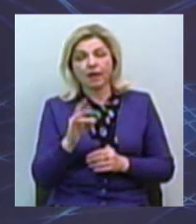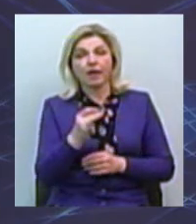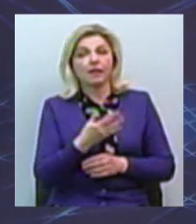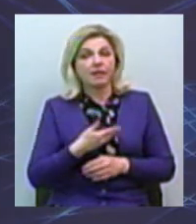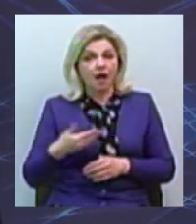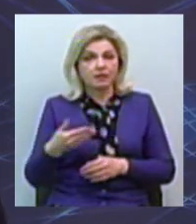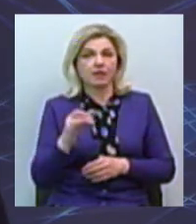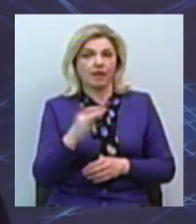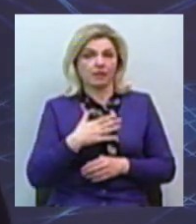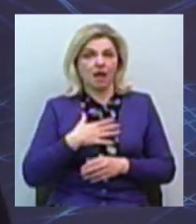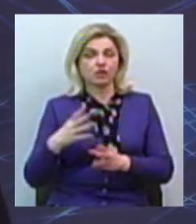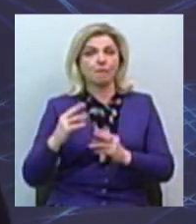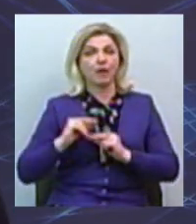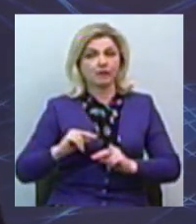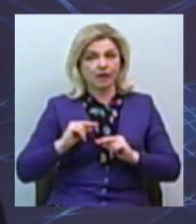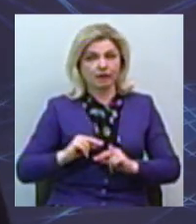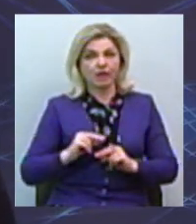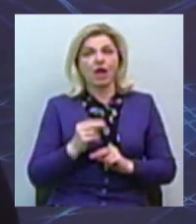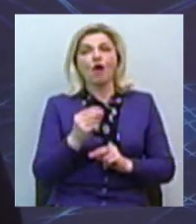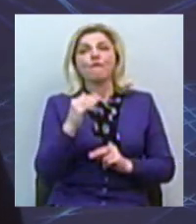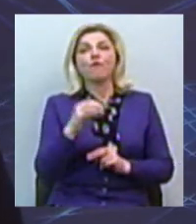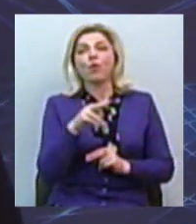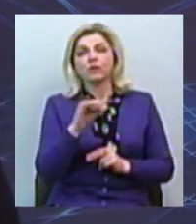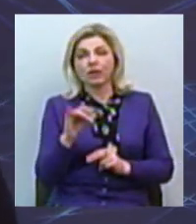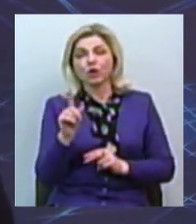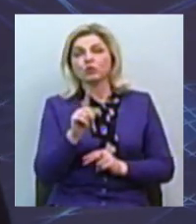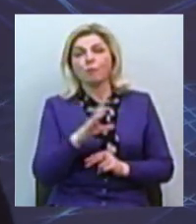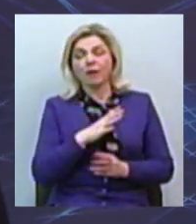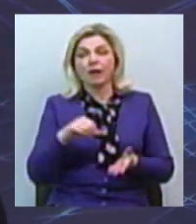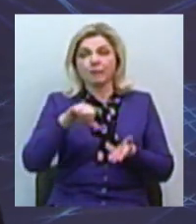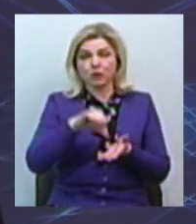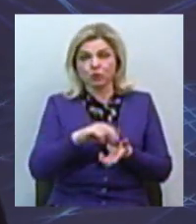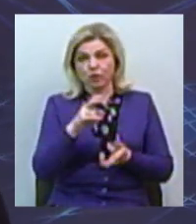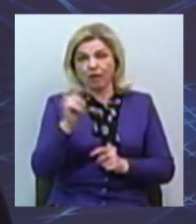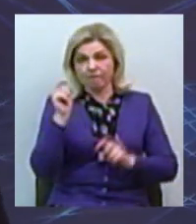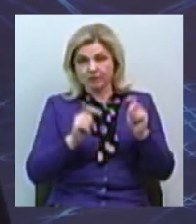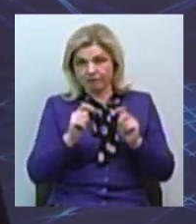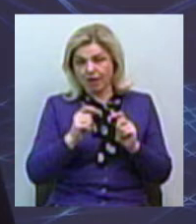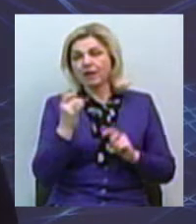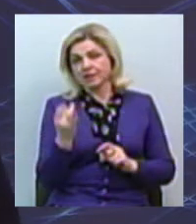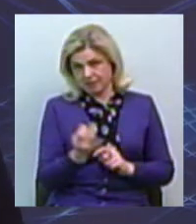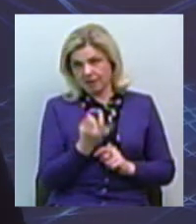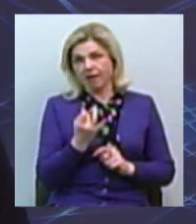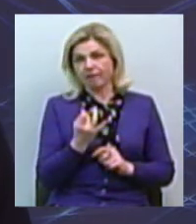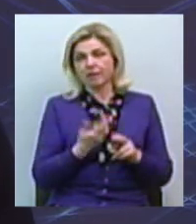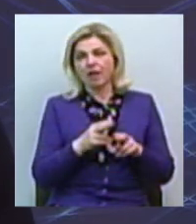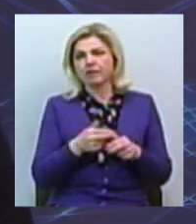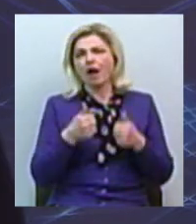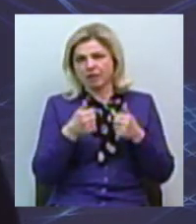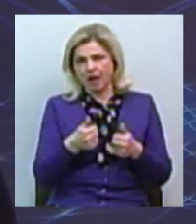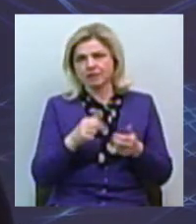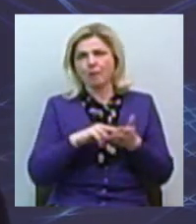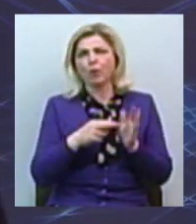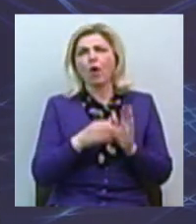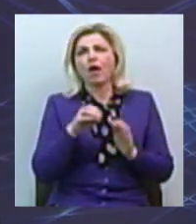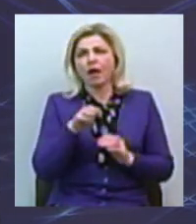і також наших партнерів, інвестиційні фонди, які були присутні на фестивалі інновацій, зацікавили. Так? Це класний проєкт, звідки такі